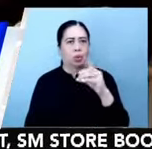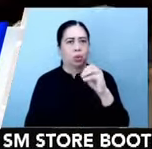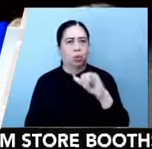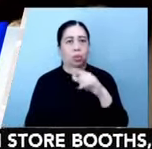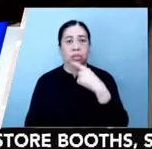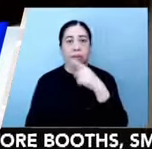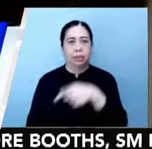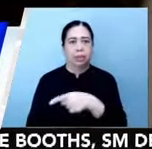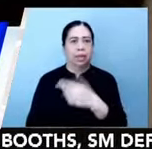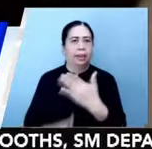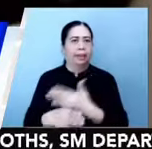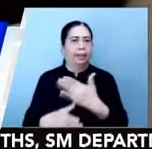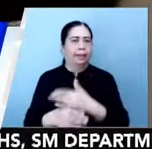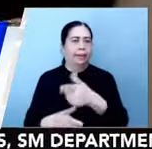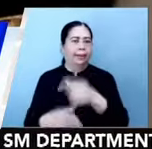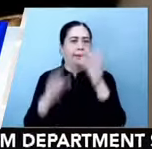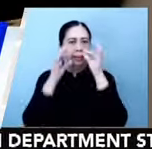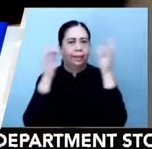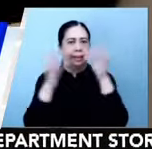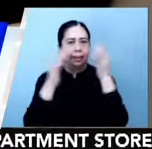kuting.